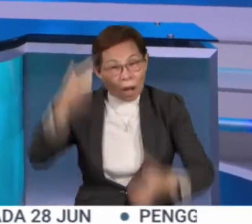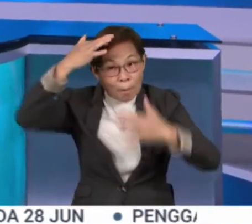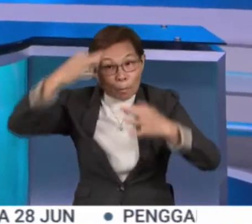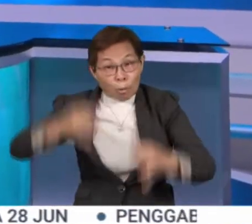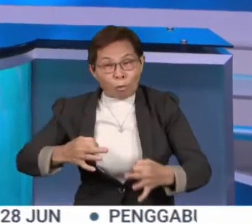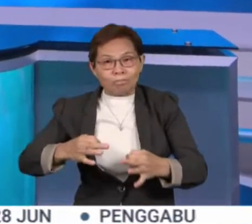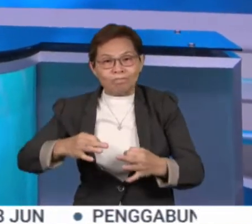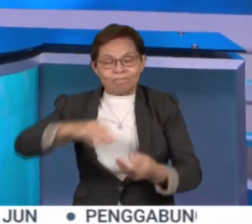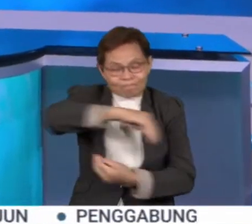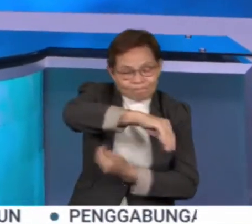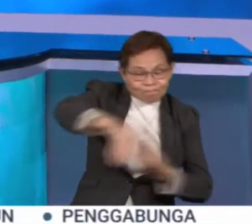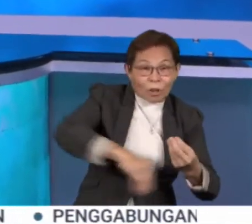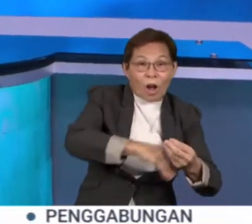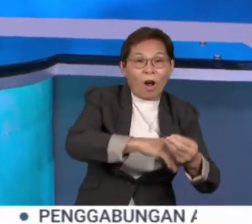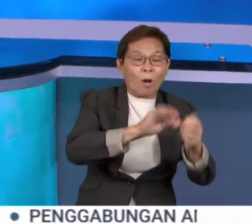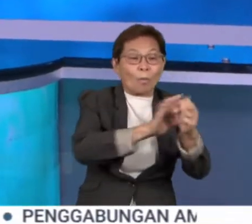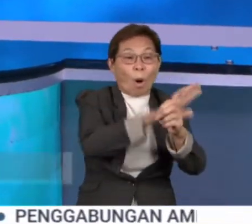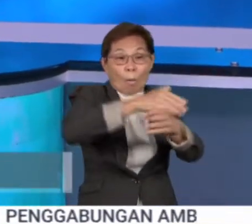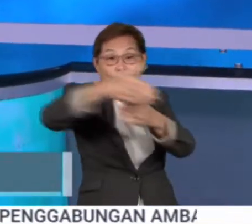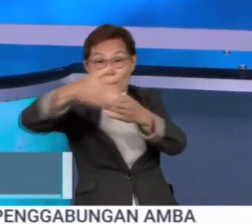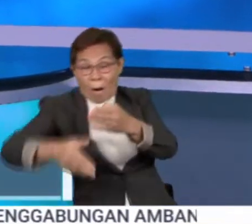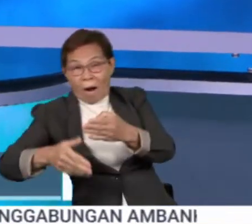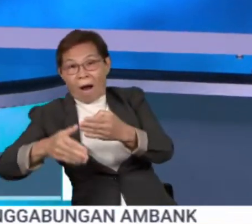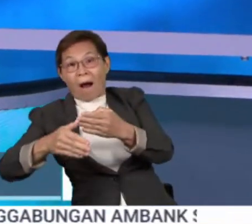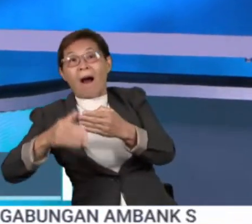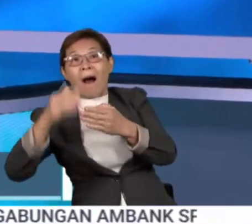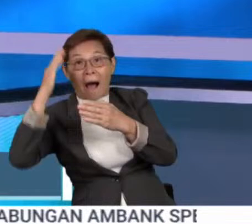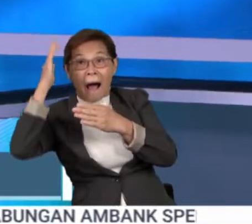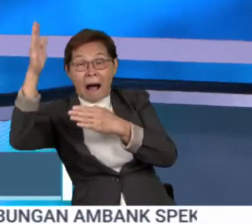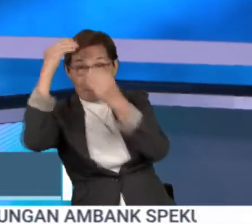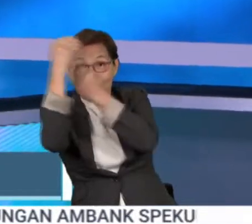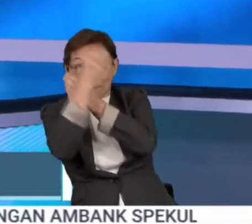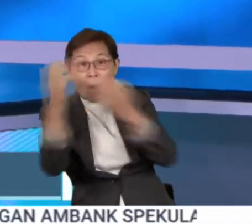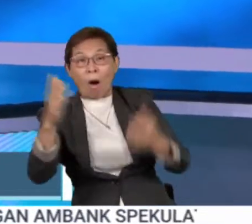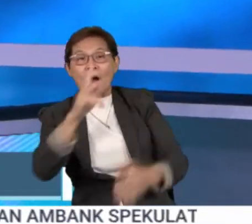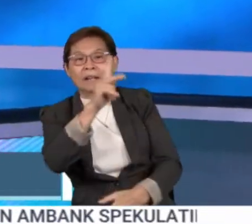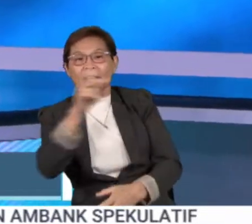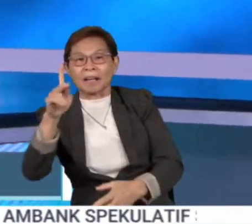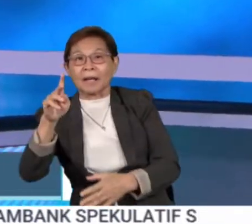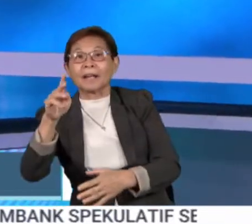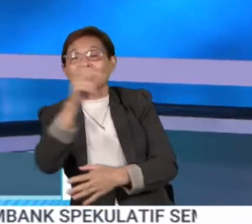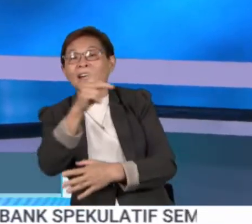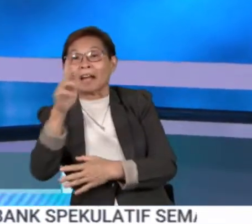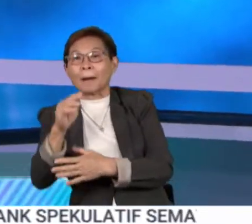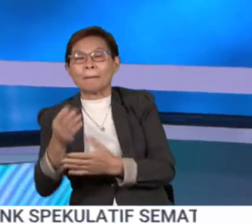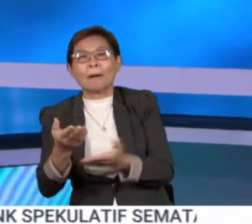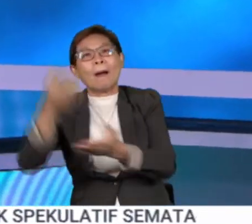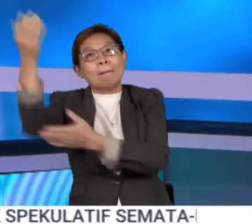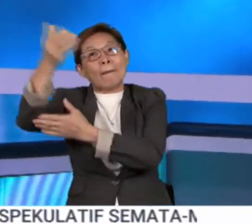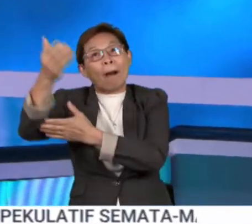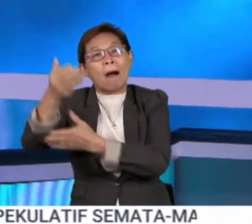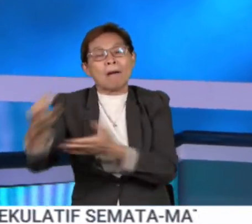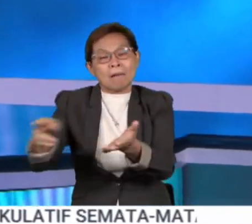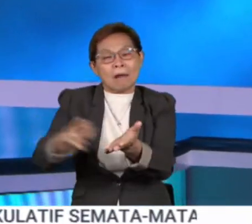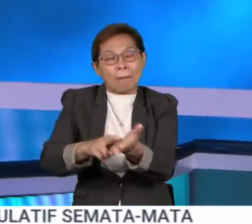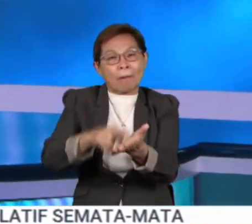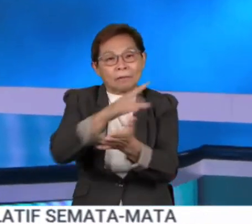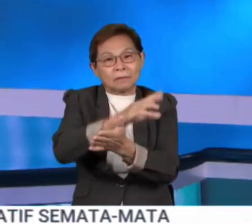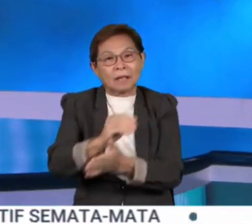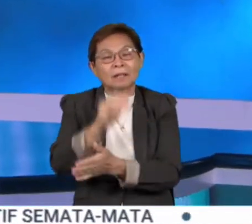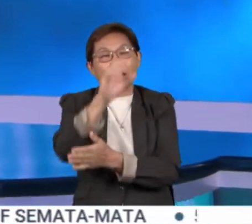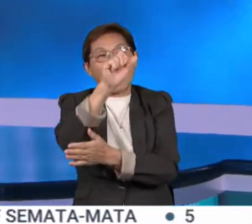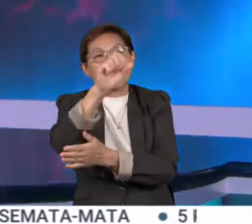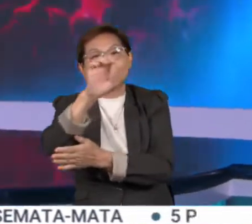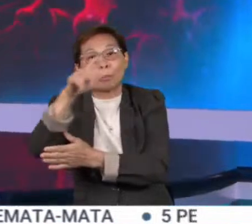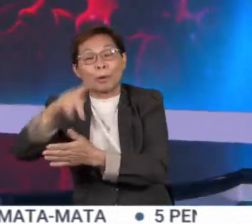Keputusan untuk beralih ke fasa endemik COVID-19 akan dibuat selepas Kementerian Kesihatan membentangkan laporan saranan dan prosedur operasi